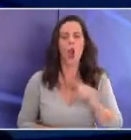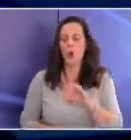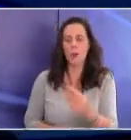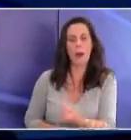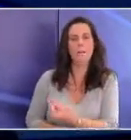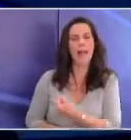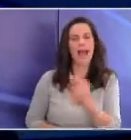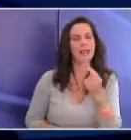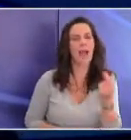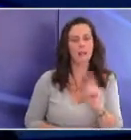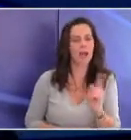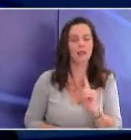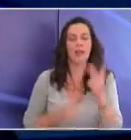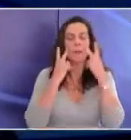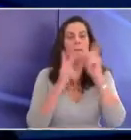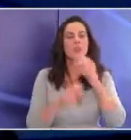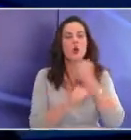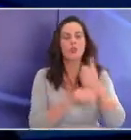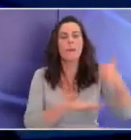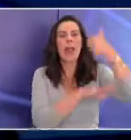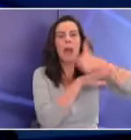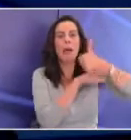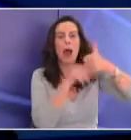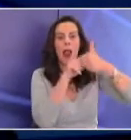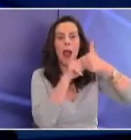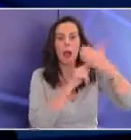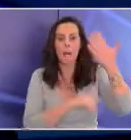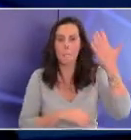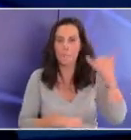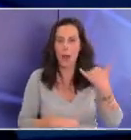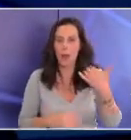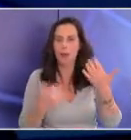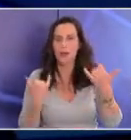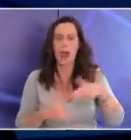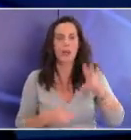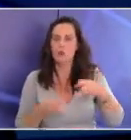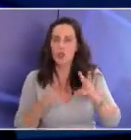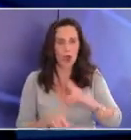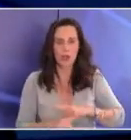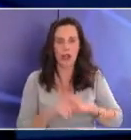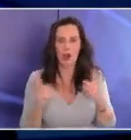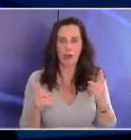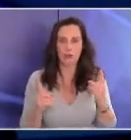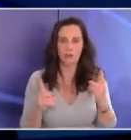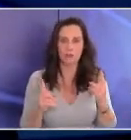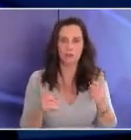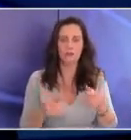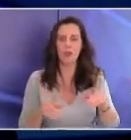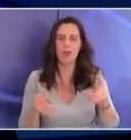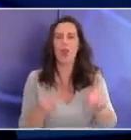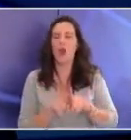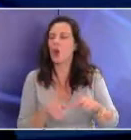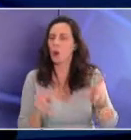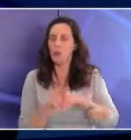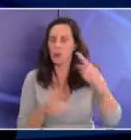מי שנמצא למעלה, מי שמחולל את הפשיעה. פעם היה לנו את הכספומטים, במלואוד, היום אין את זה, היום יש את השיטות, טלגראס, כל הדברים